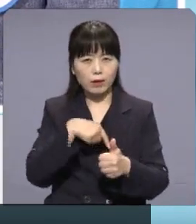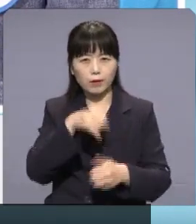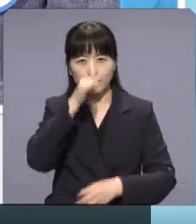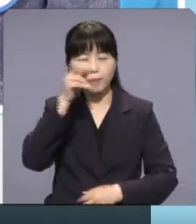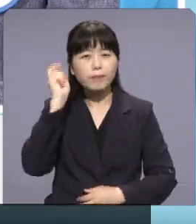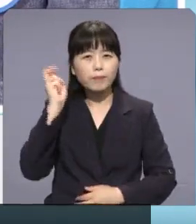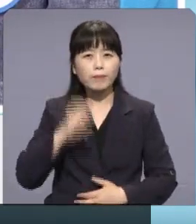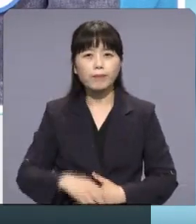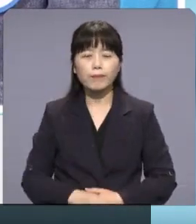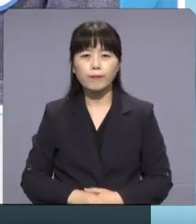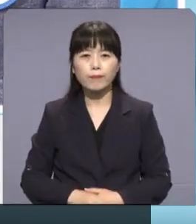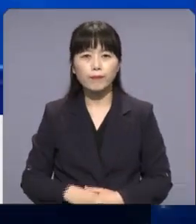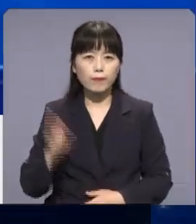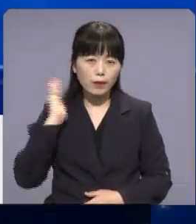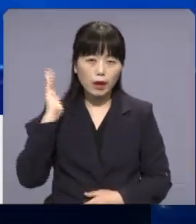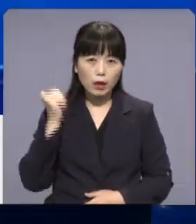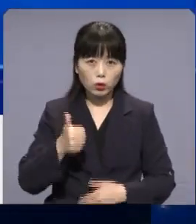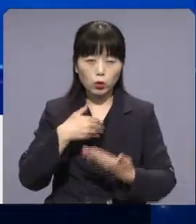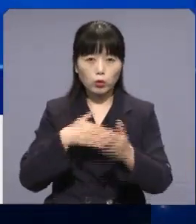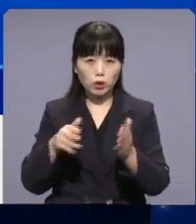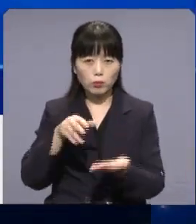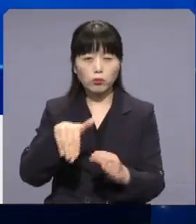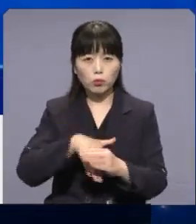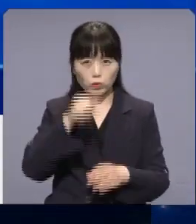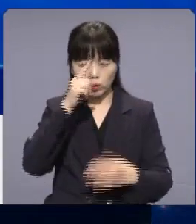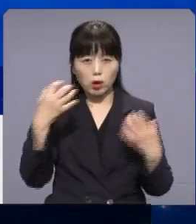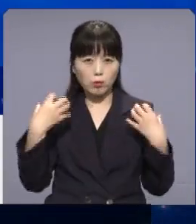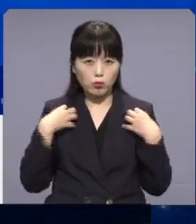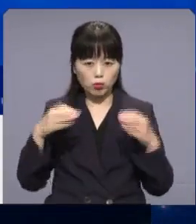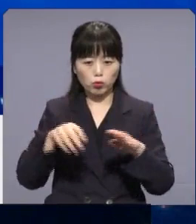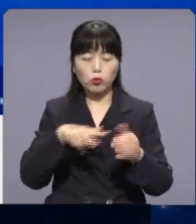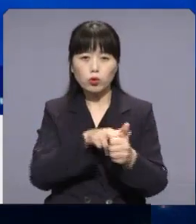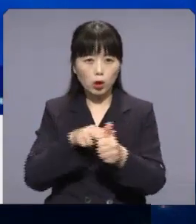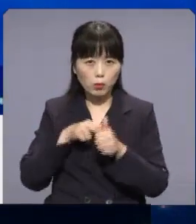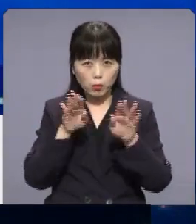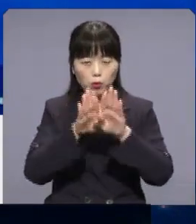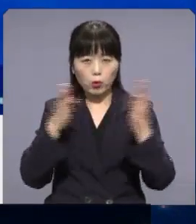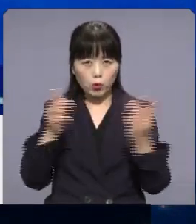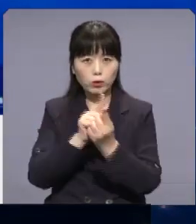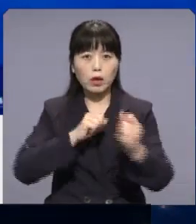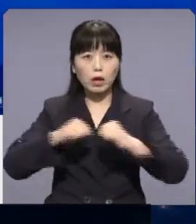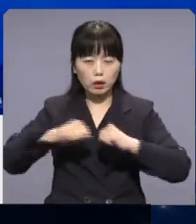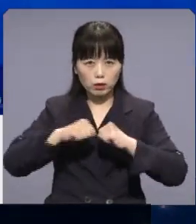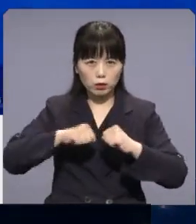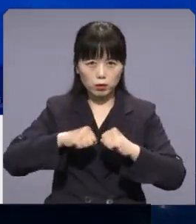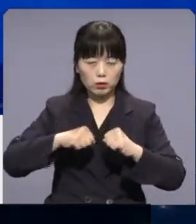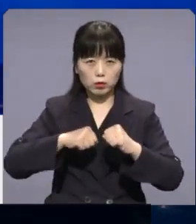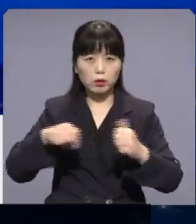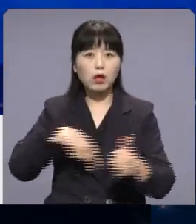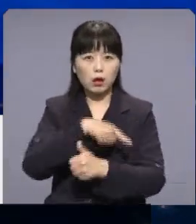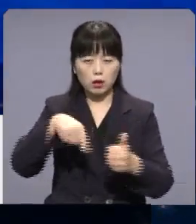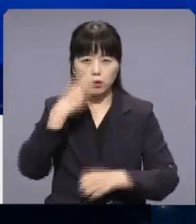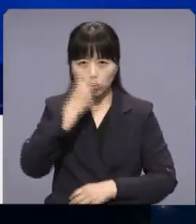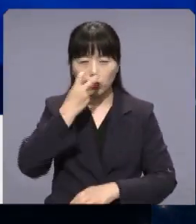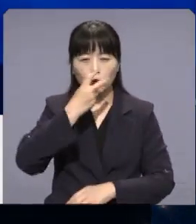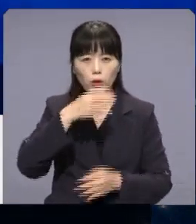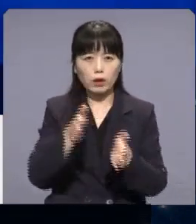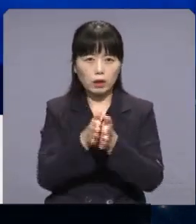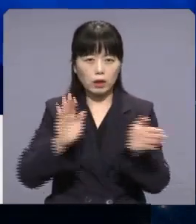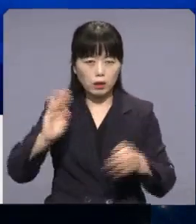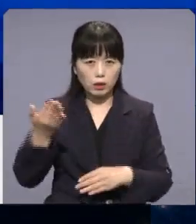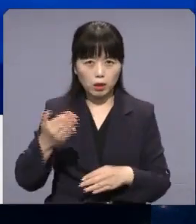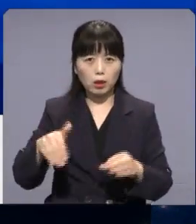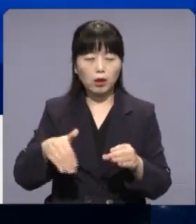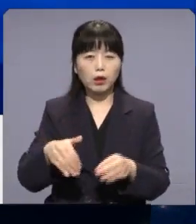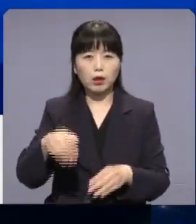네. 대통령실이 문재인 정부의 정보공개 소송 대응 현황 전수조사에 들어갔습니다. 윤 대통령은